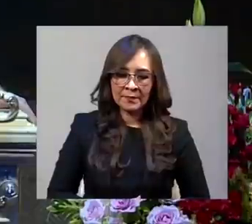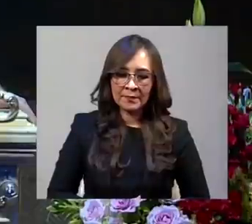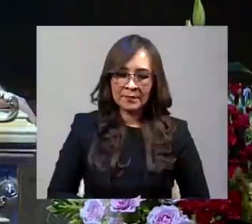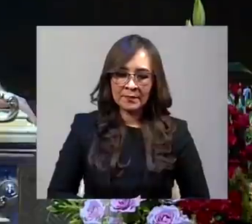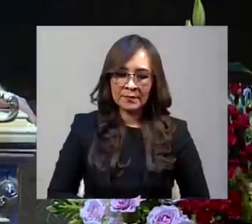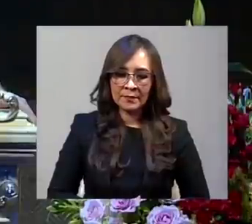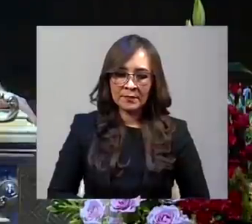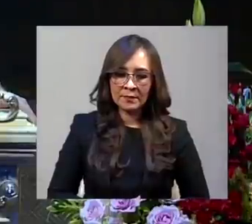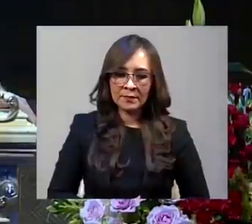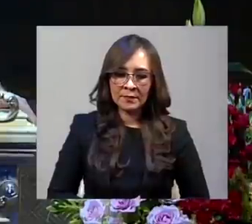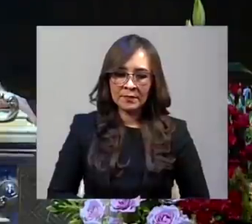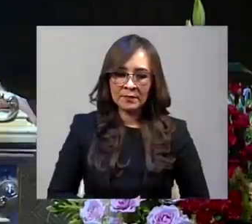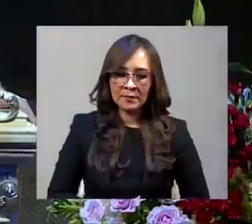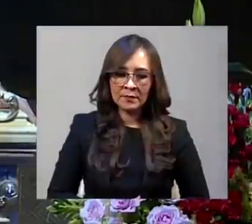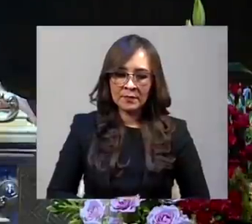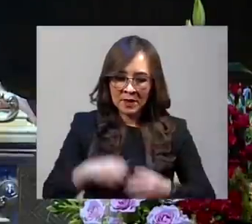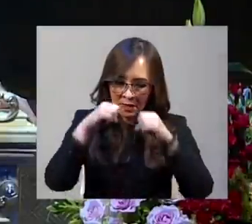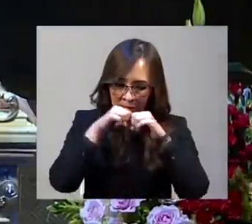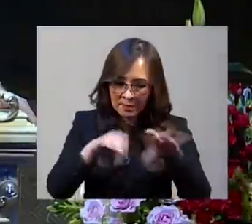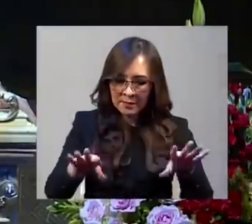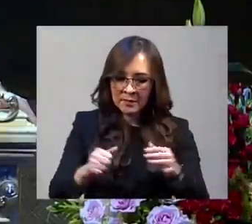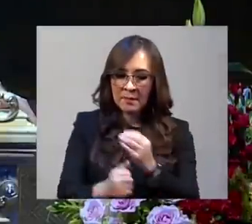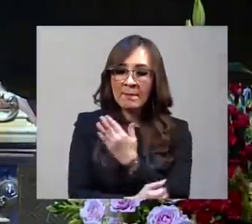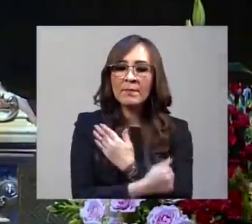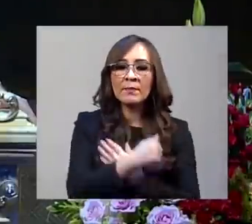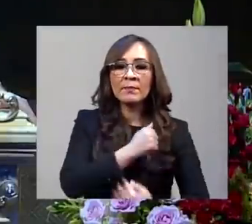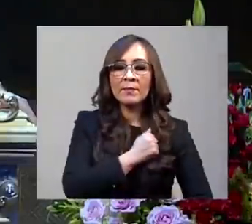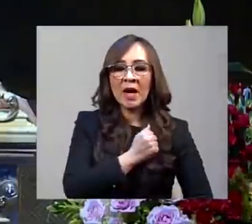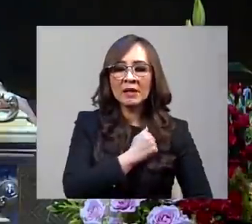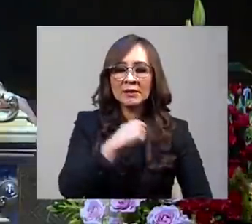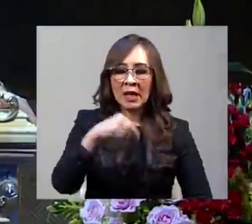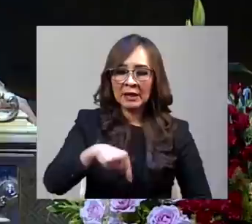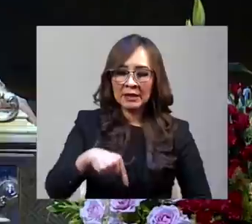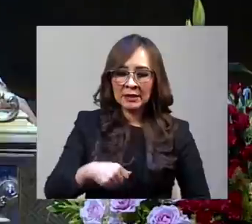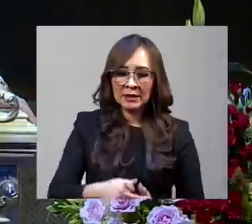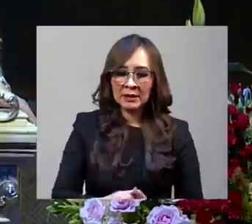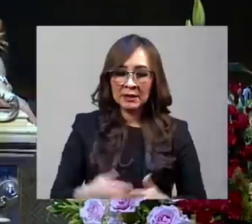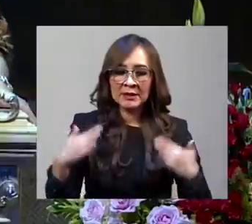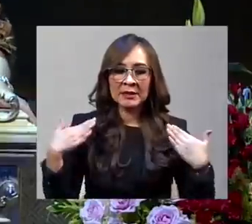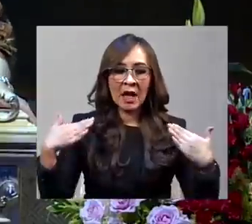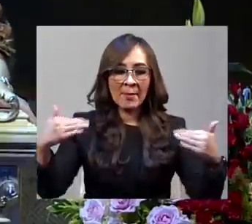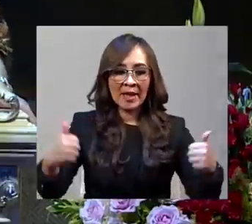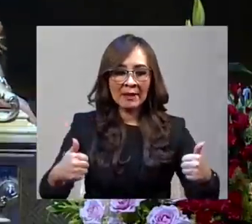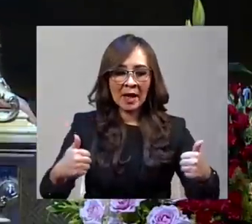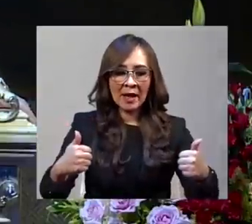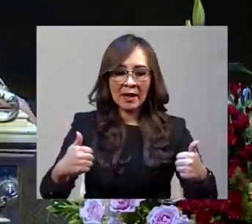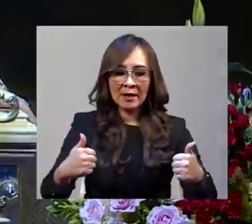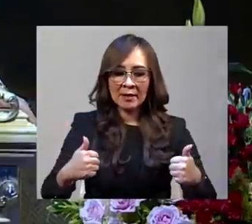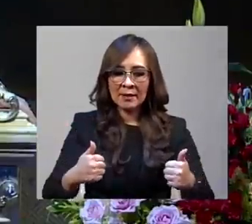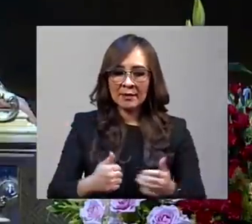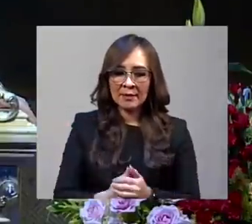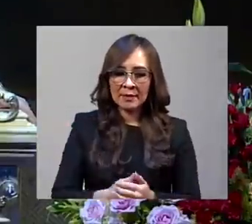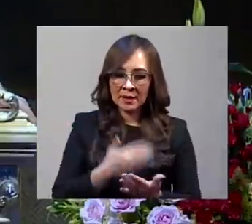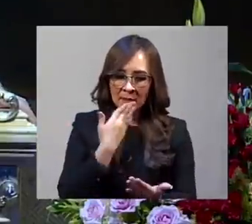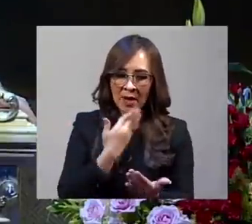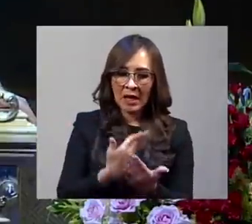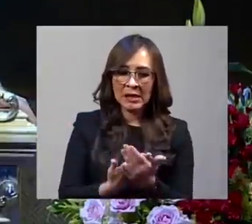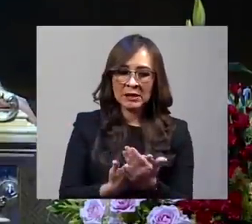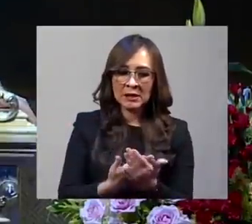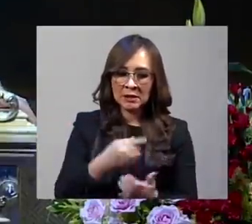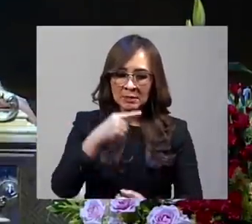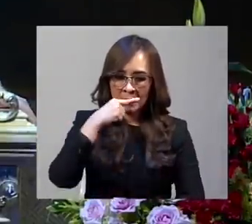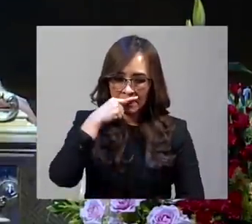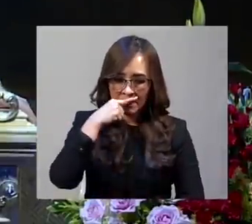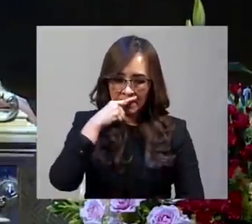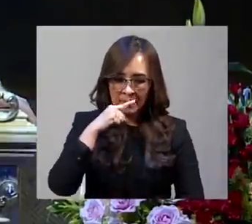Umat mayoritas di bangsa ini, Tuhan tuntun, Tuhan terangi, Tuhan bawa pada keselamatan-Mu. Terima kasih Bapa.